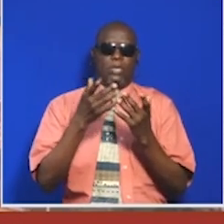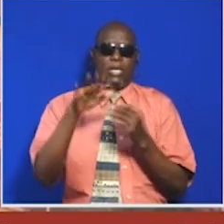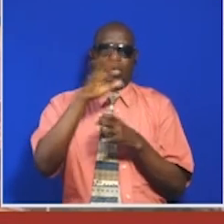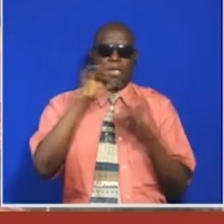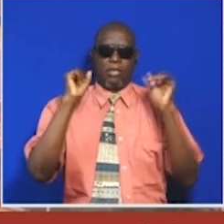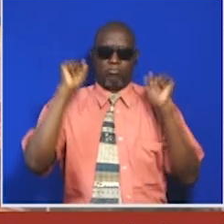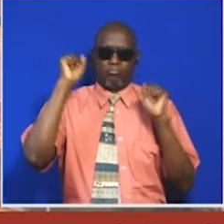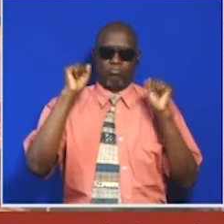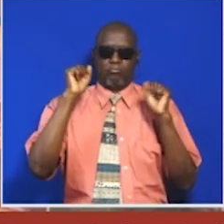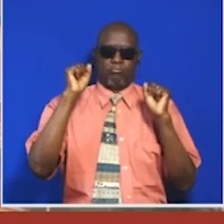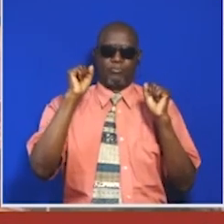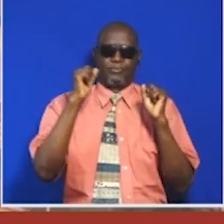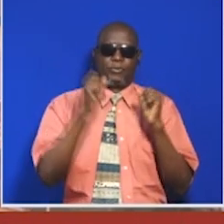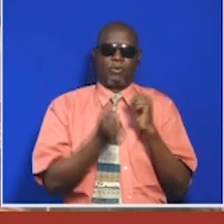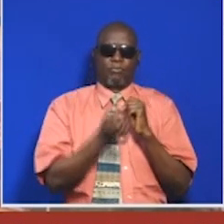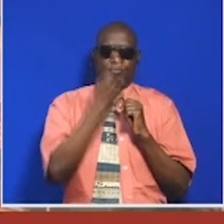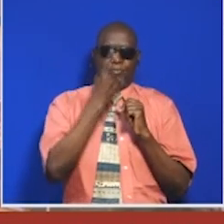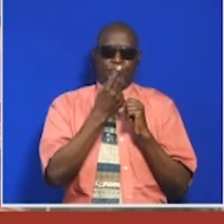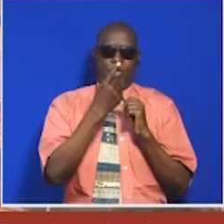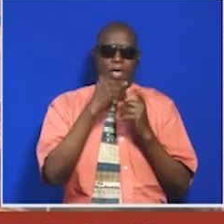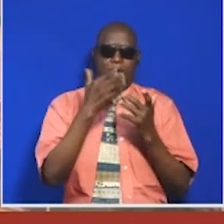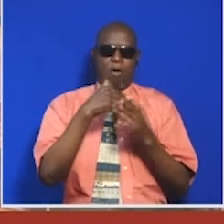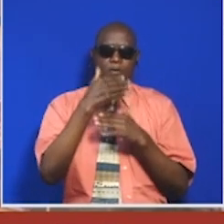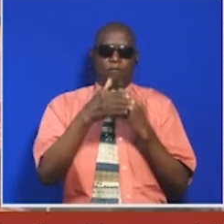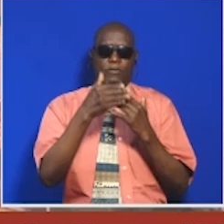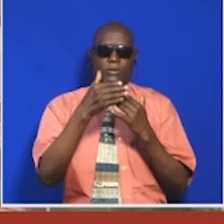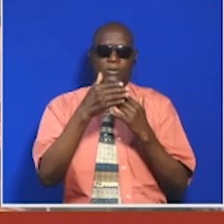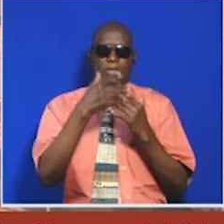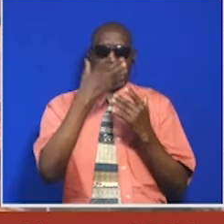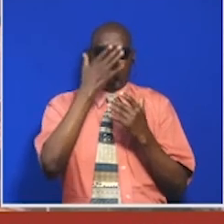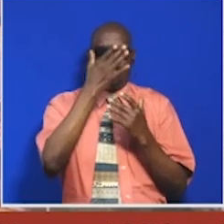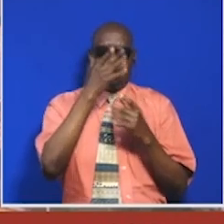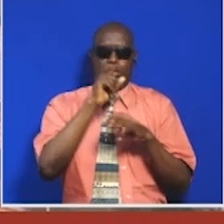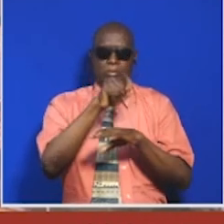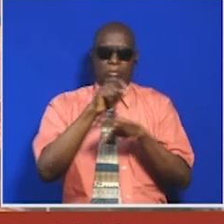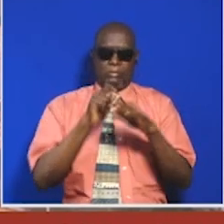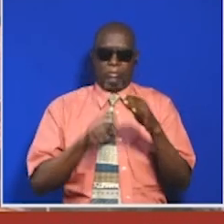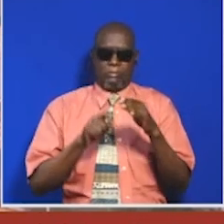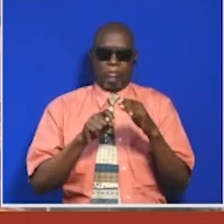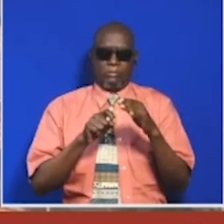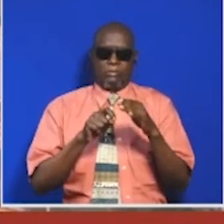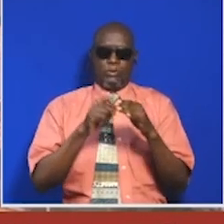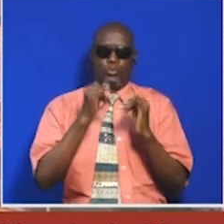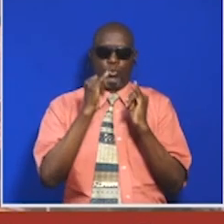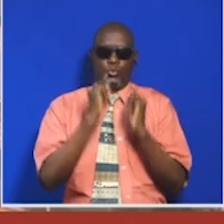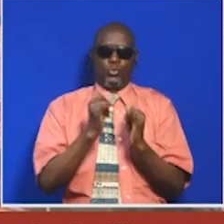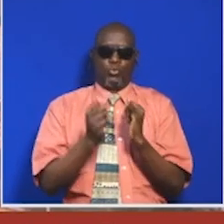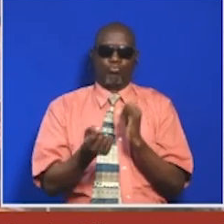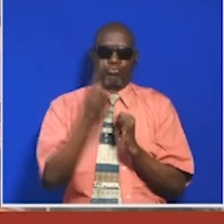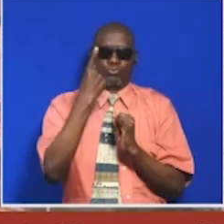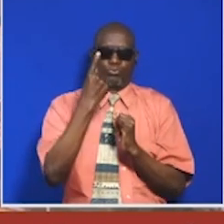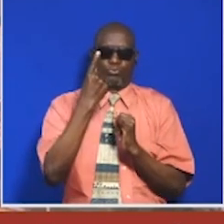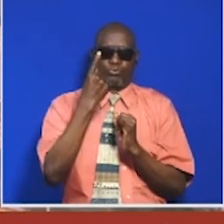Haya yanajiri baada ya ujambazi, wizi wa mifugo na mashambulizi ya kulipiza kisasi kuzuka upya katika eneo tata